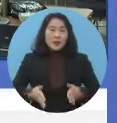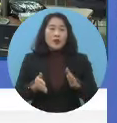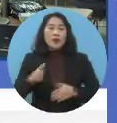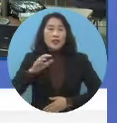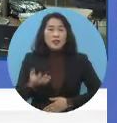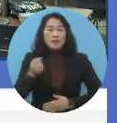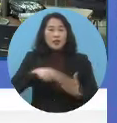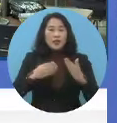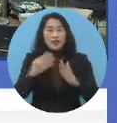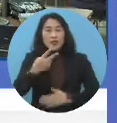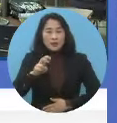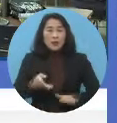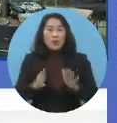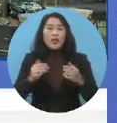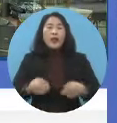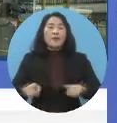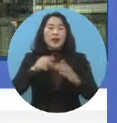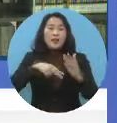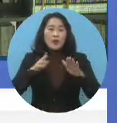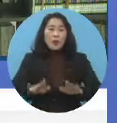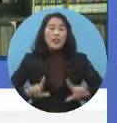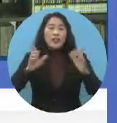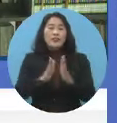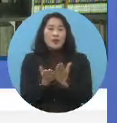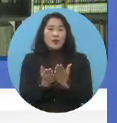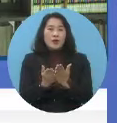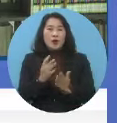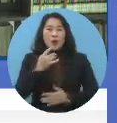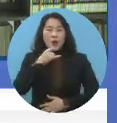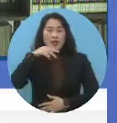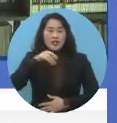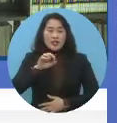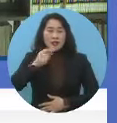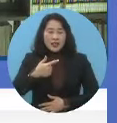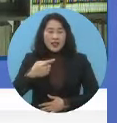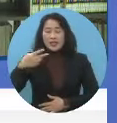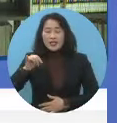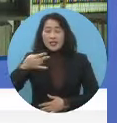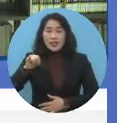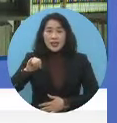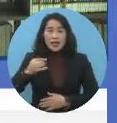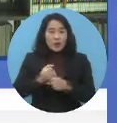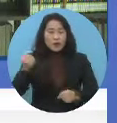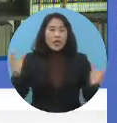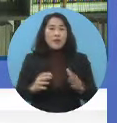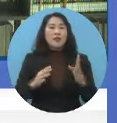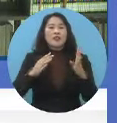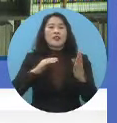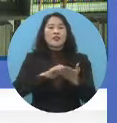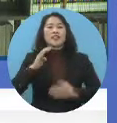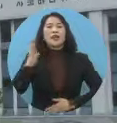전남 돌입 떠서 가는 2020년 도민과 함께 이글 올해 책으로 황정은 작가의 길이의 우산 등 모두 네 권을